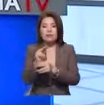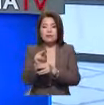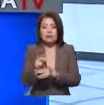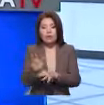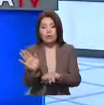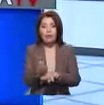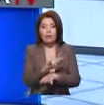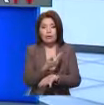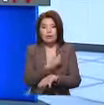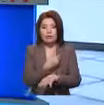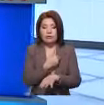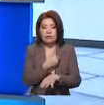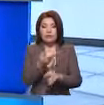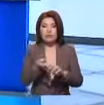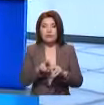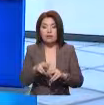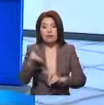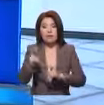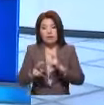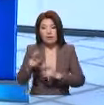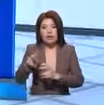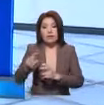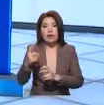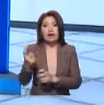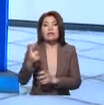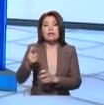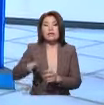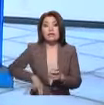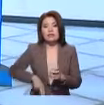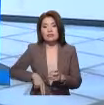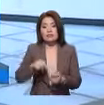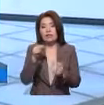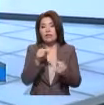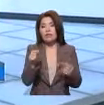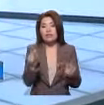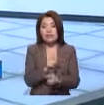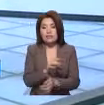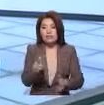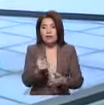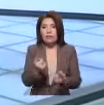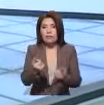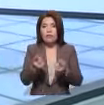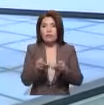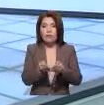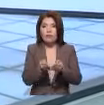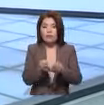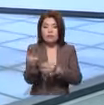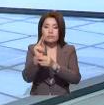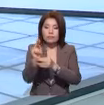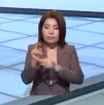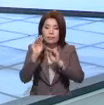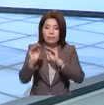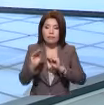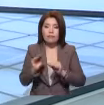жауып тастамақ ойлары бар, бірақ бұған кәсіпорын басшылығы қарсы. Айтуларынша, еліміздегі ірі жүк кемелерін жөндеу жасайтын зауыт жоқ, ол жабылса